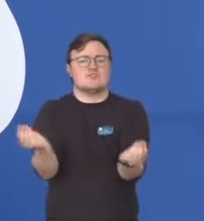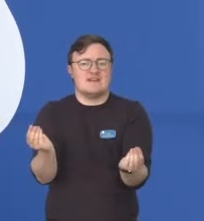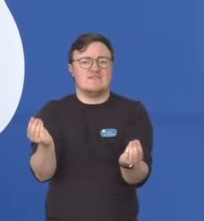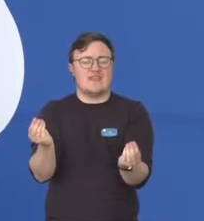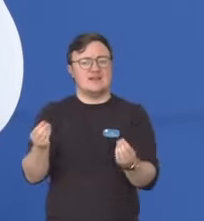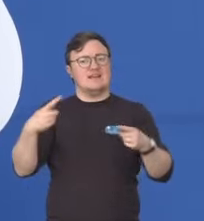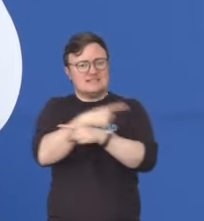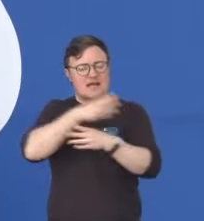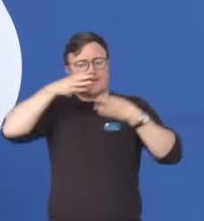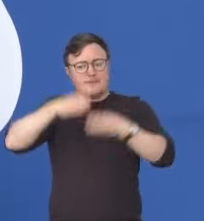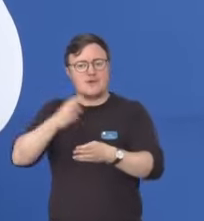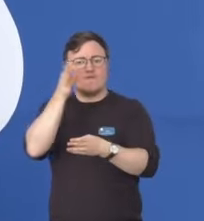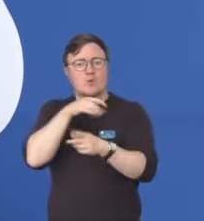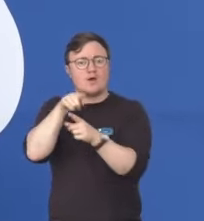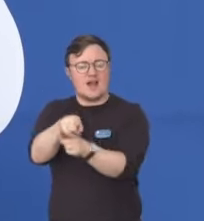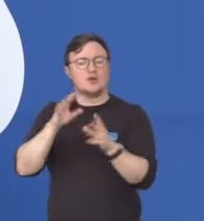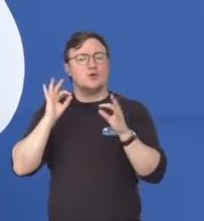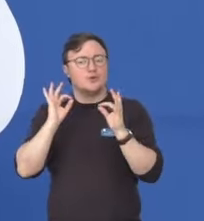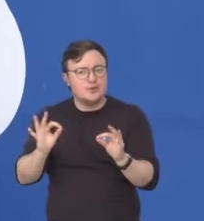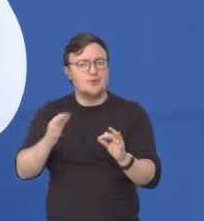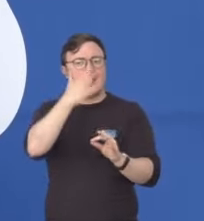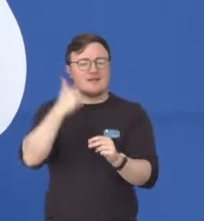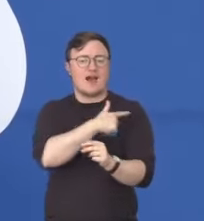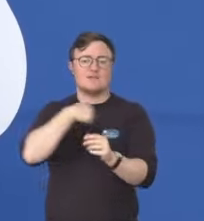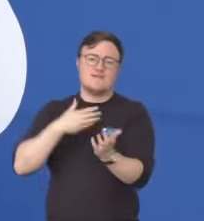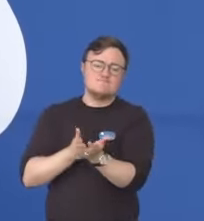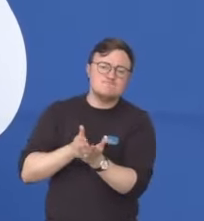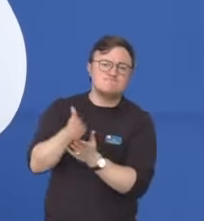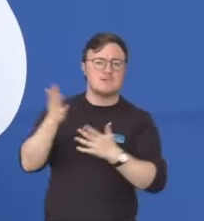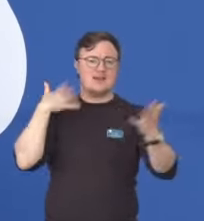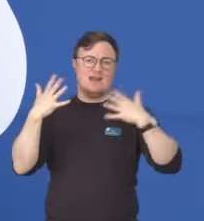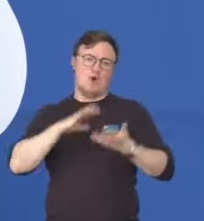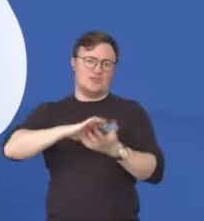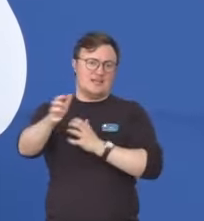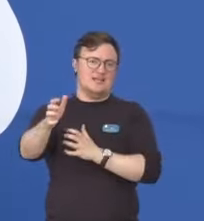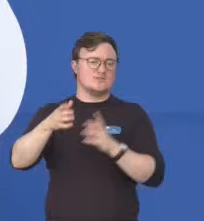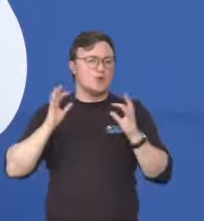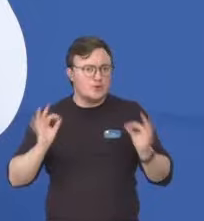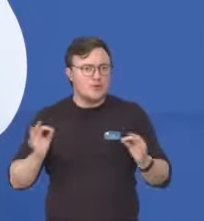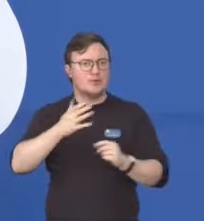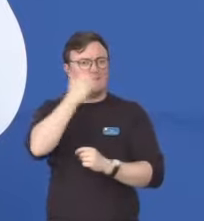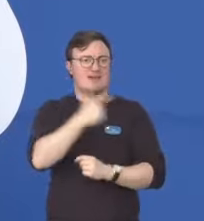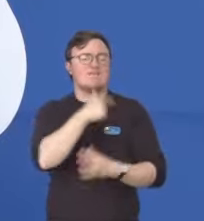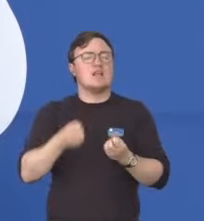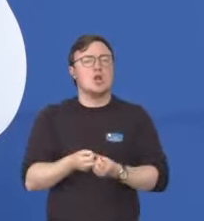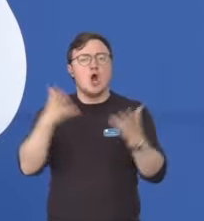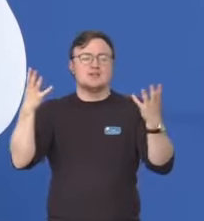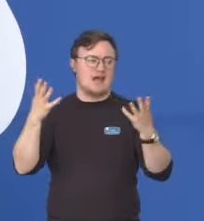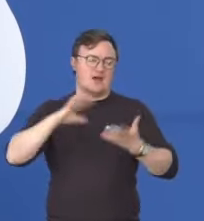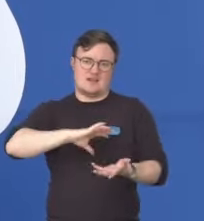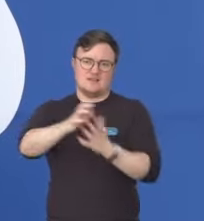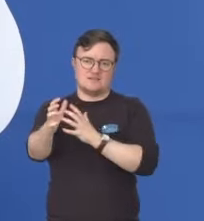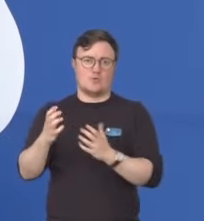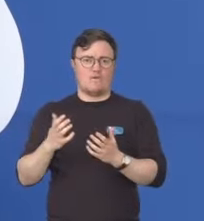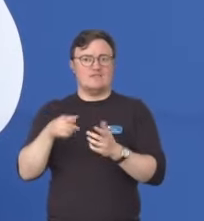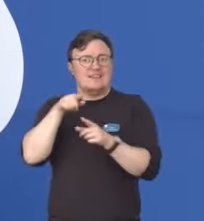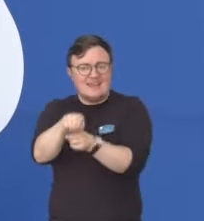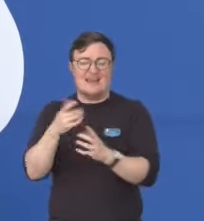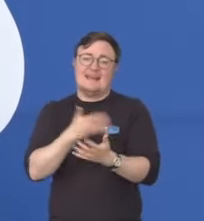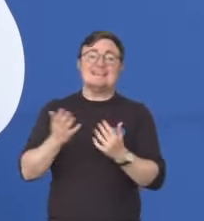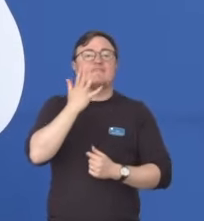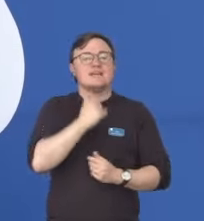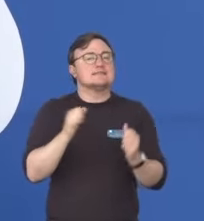Hur ska vi se till att vi klarar av den här klimatkrisen och den här klimatkatastrofen? Det är det vi ska ha fokus på. Hur vi gör det, inte på liksom vilket